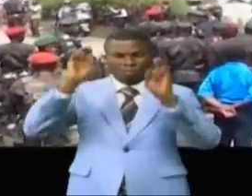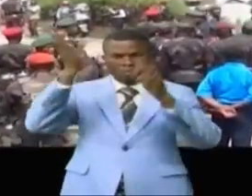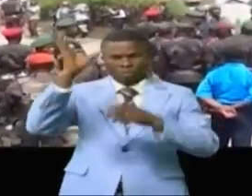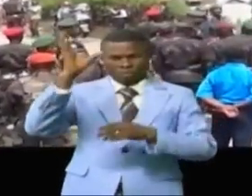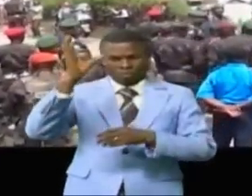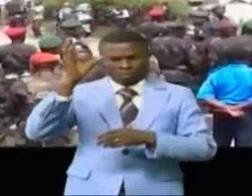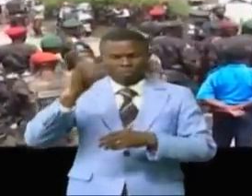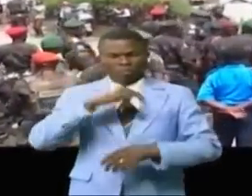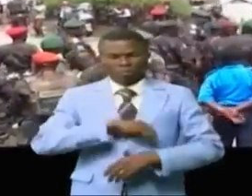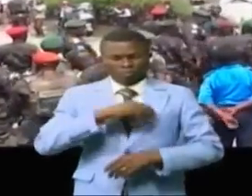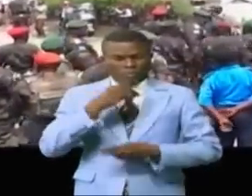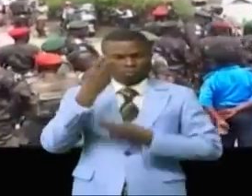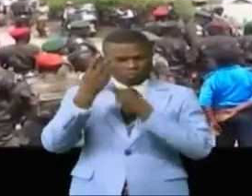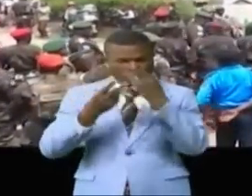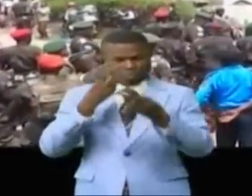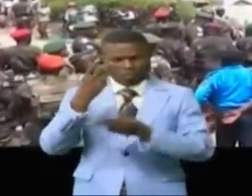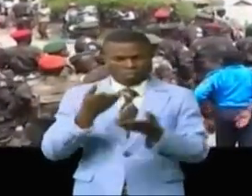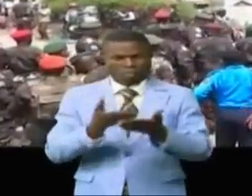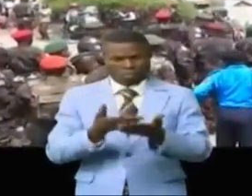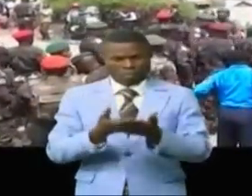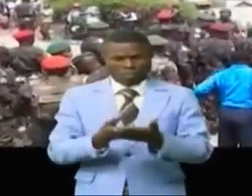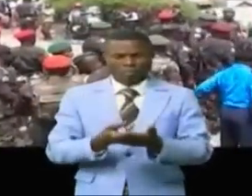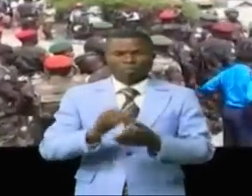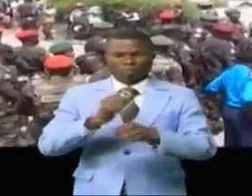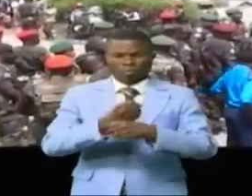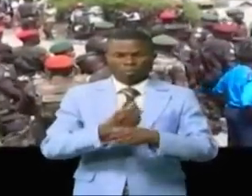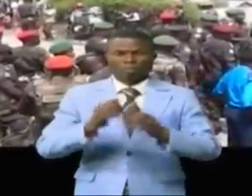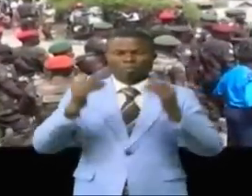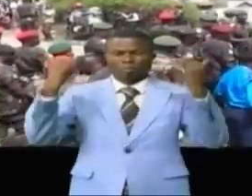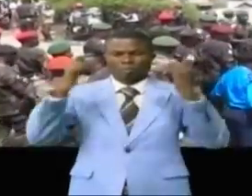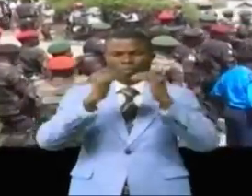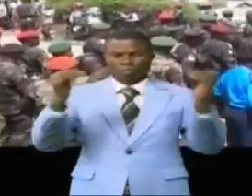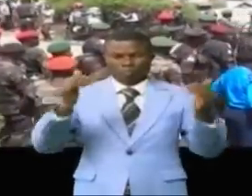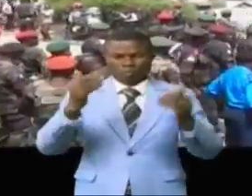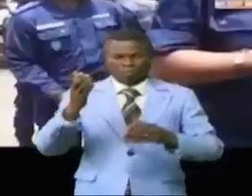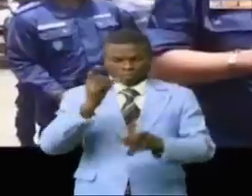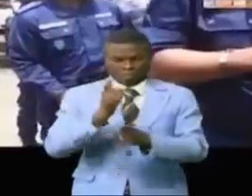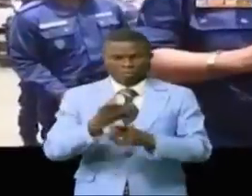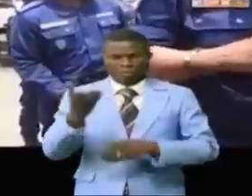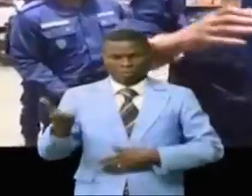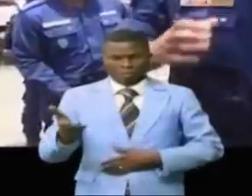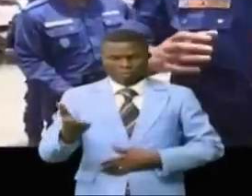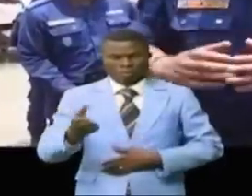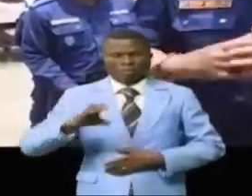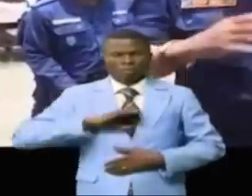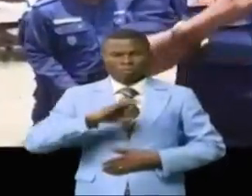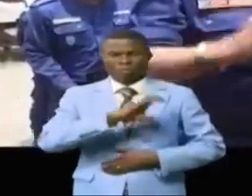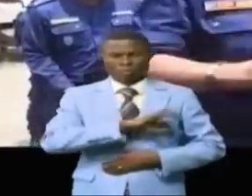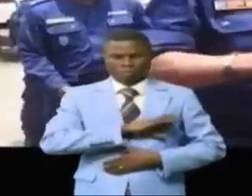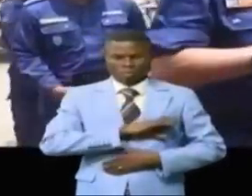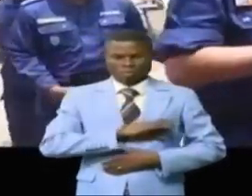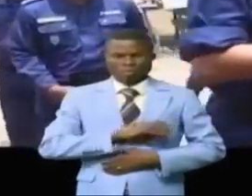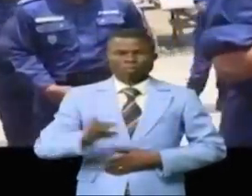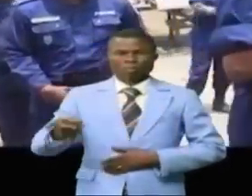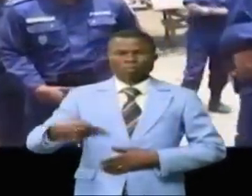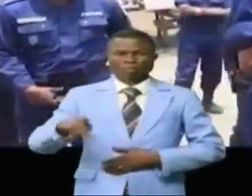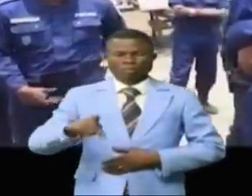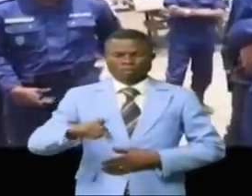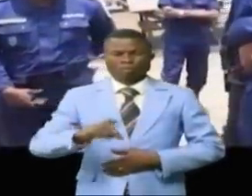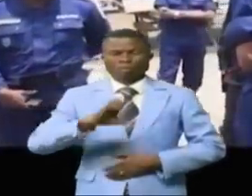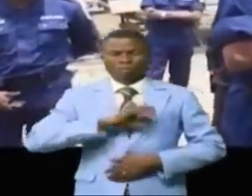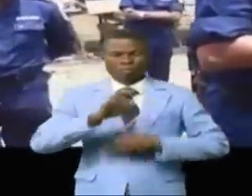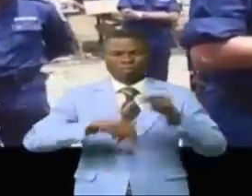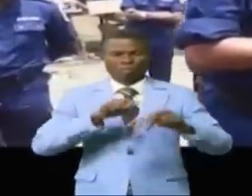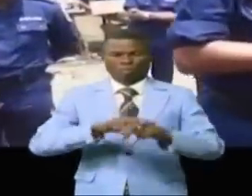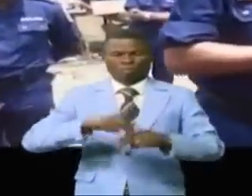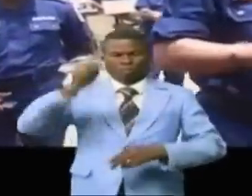de sa mission d'inspection. Ainsi, la restauration de l'autorité de l'État est effective. C'est le commissaire provincial de la PNC Nord Kivu,